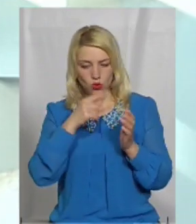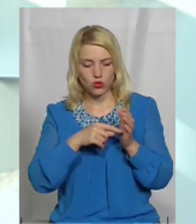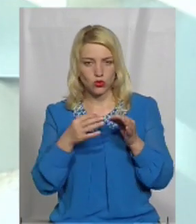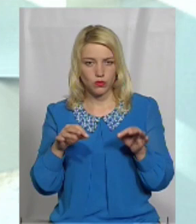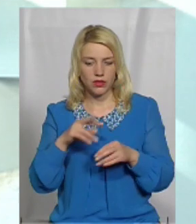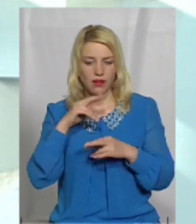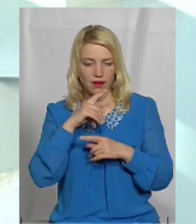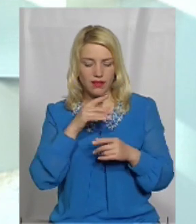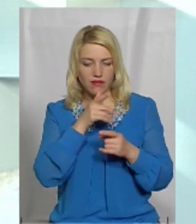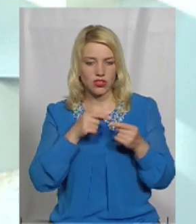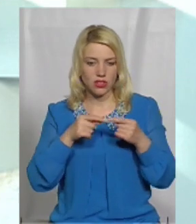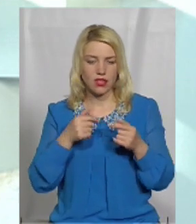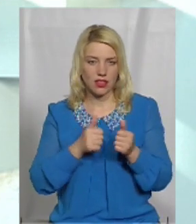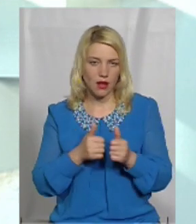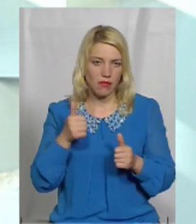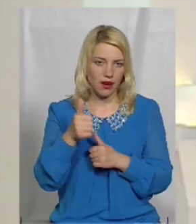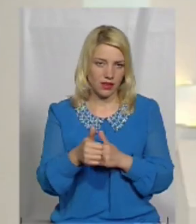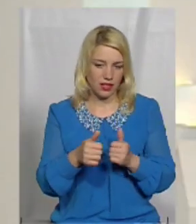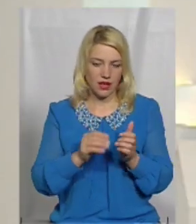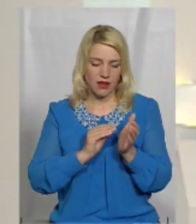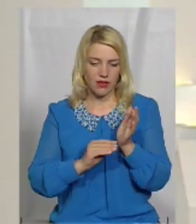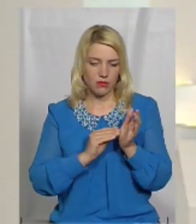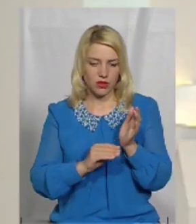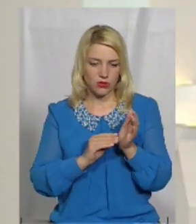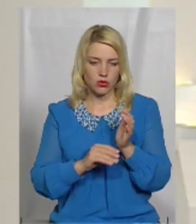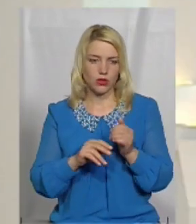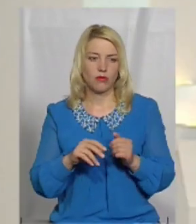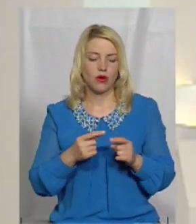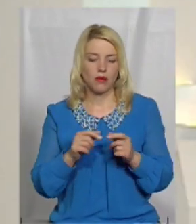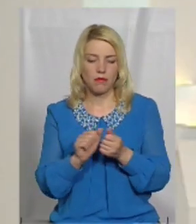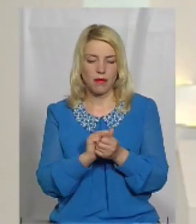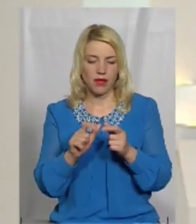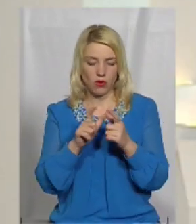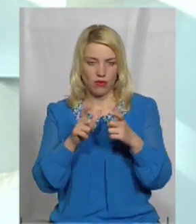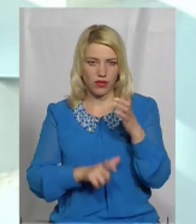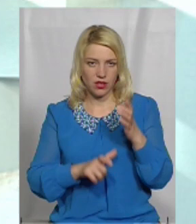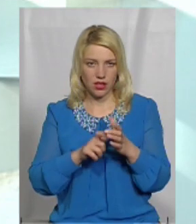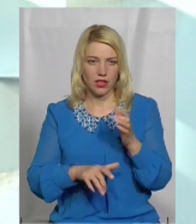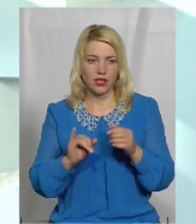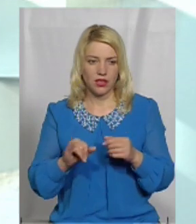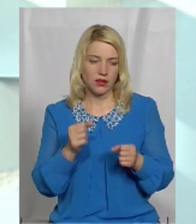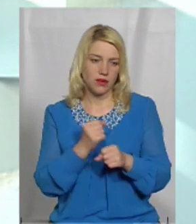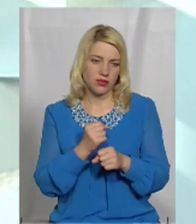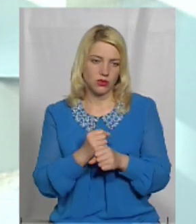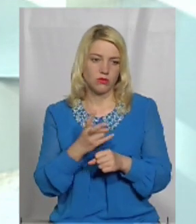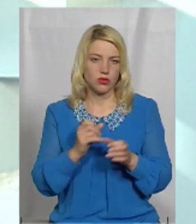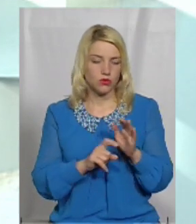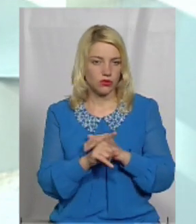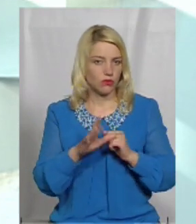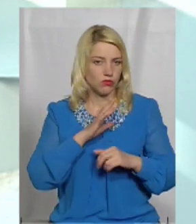ми їм наперед виписали препарати у вигляді паперових бланків. Ну і от ми вже працюємо. Звичайно,